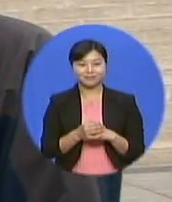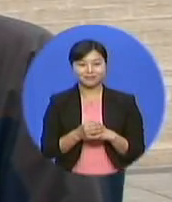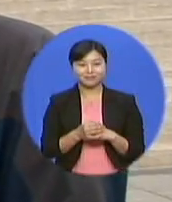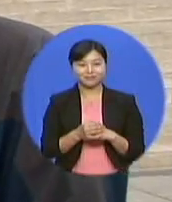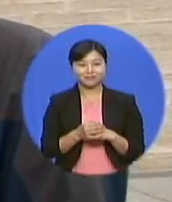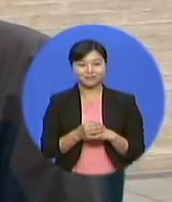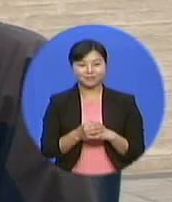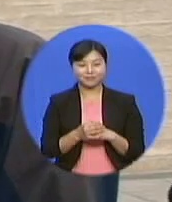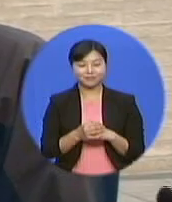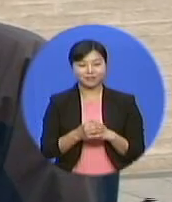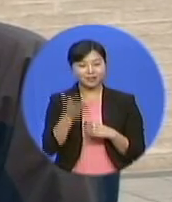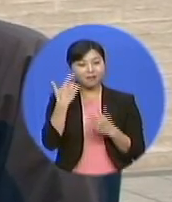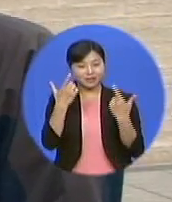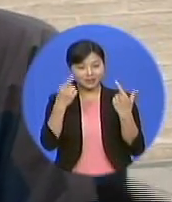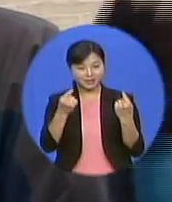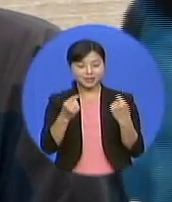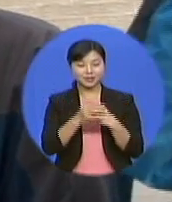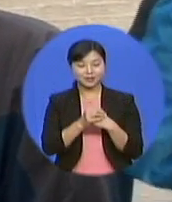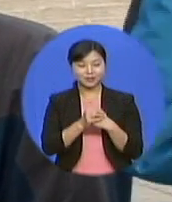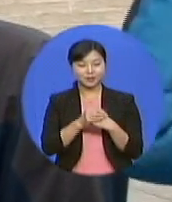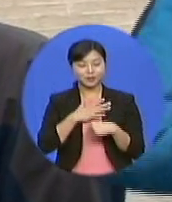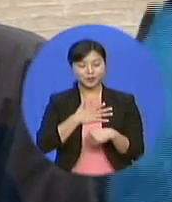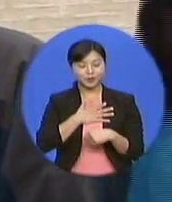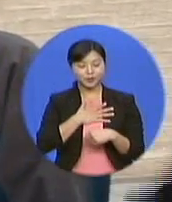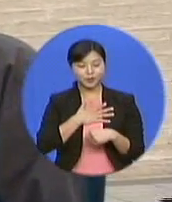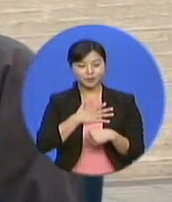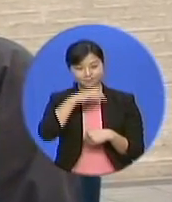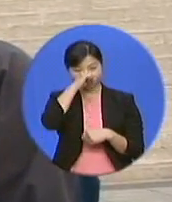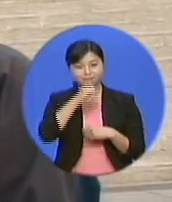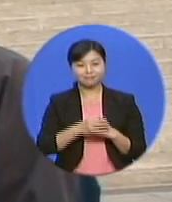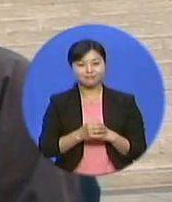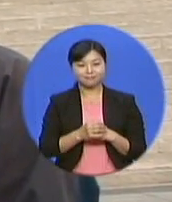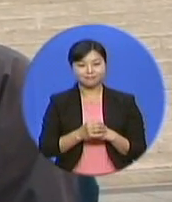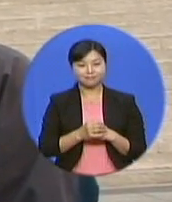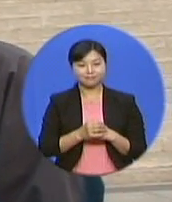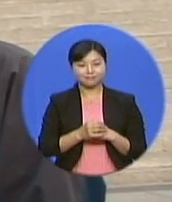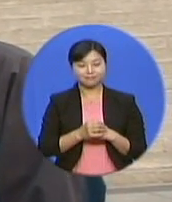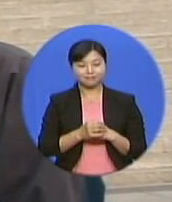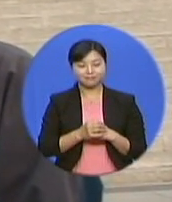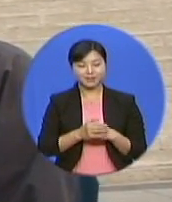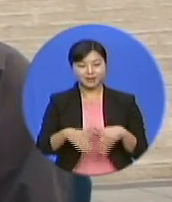청과 같이 우리 오늘 아주 좋은 기분으로 남산